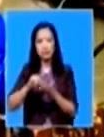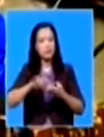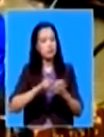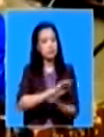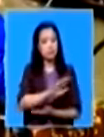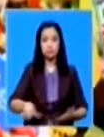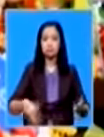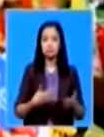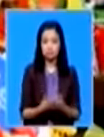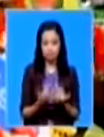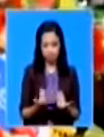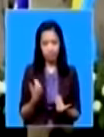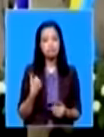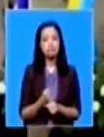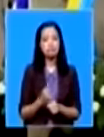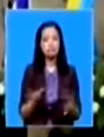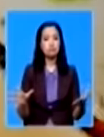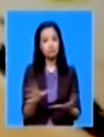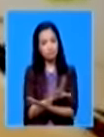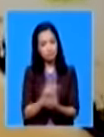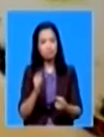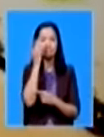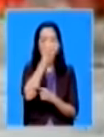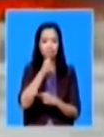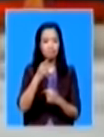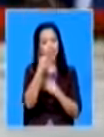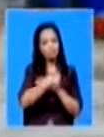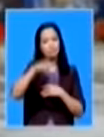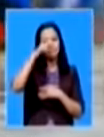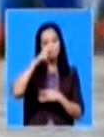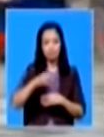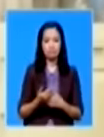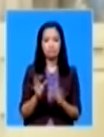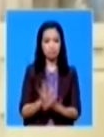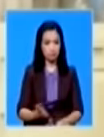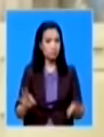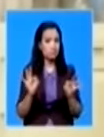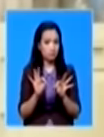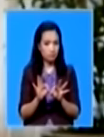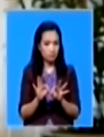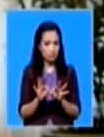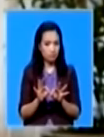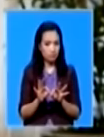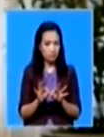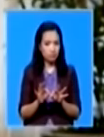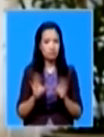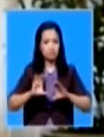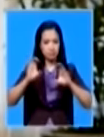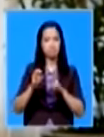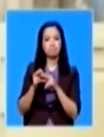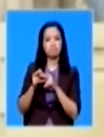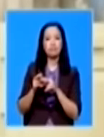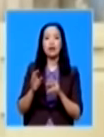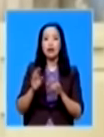ยนะนอกจากว่าทำประเพณีความสวยงามบ้านเมืองประชาชนแล้วสิ่งสำคัญคือความมีเสถียรภาพของรัฐบาลไง